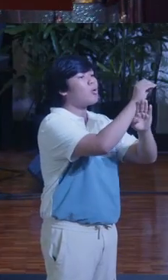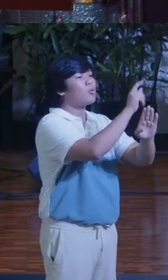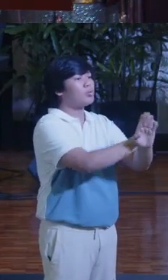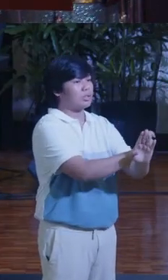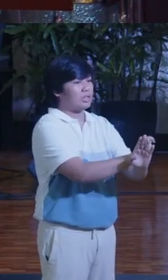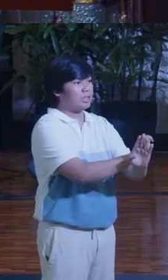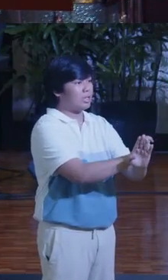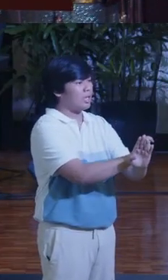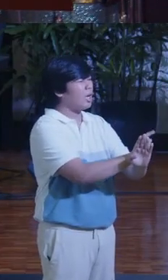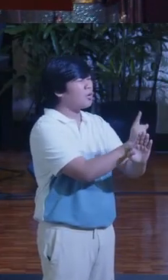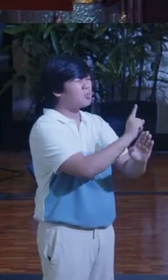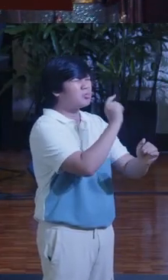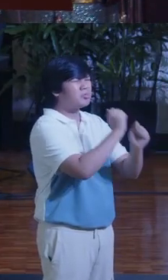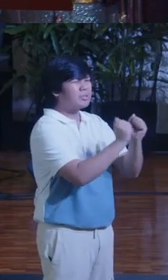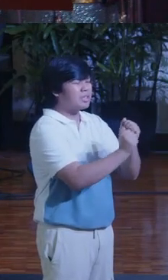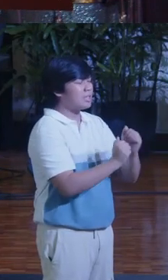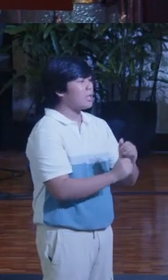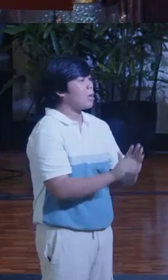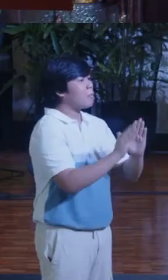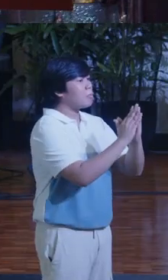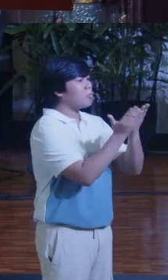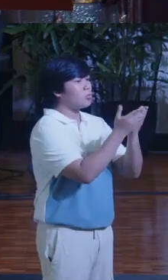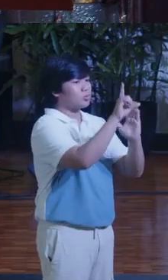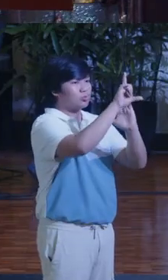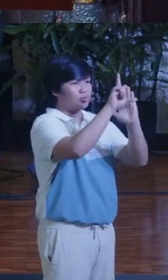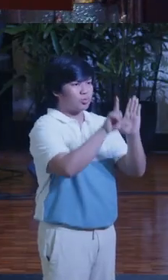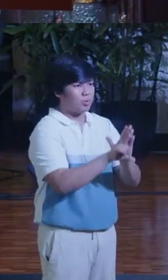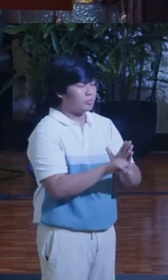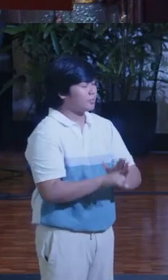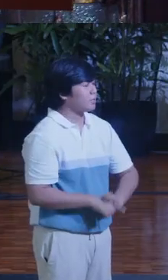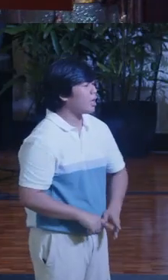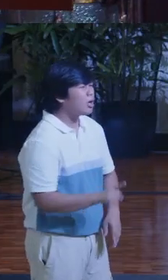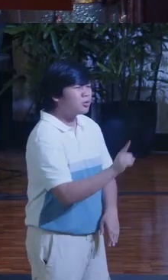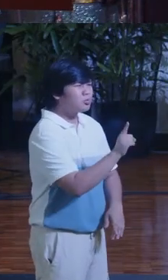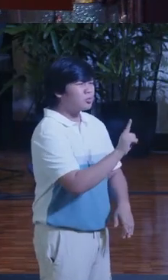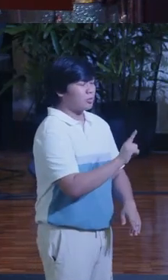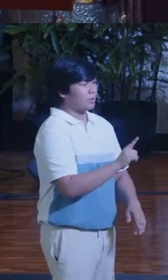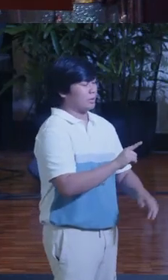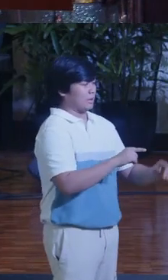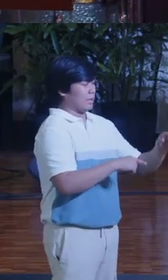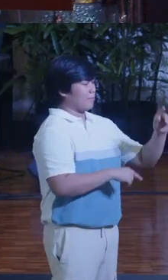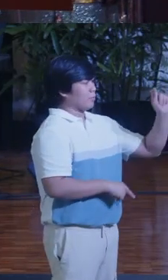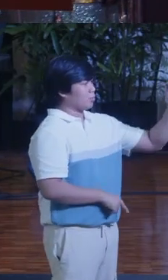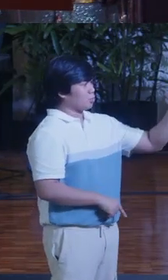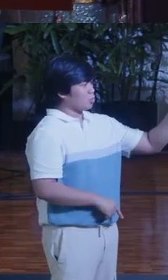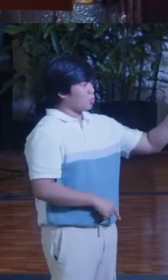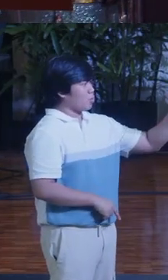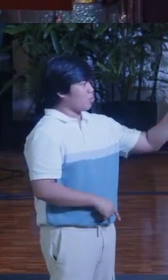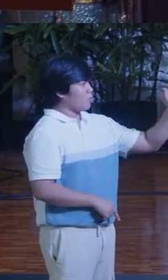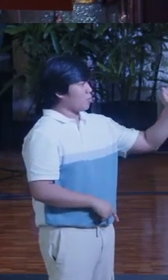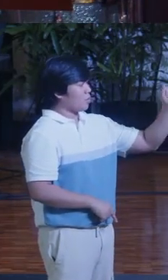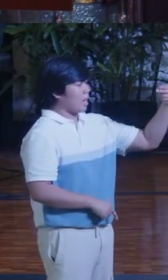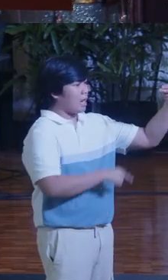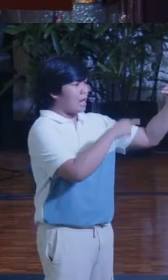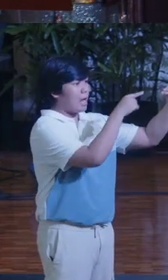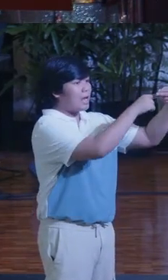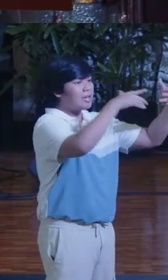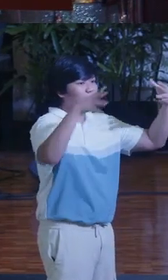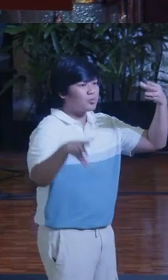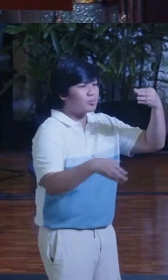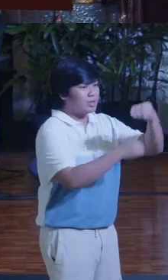ay the books of the law. Sa kanila pong wika, yun po ang Torah,